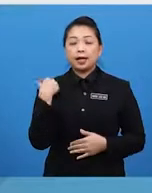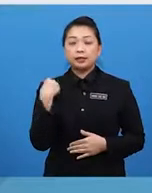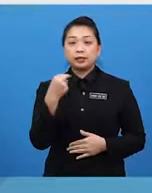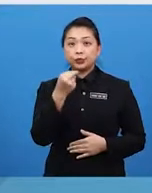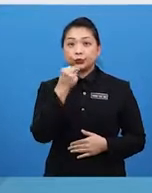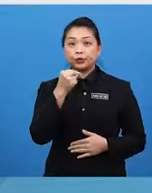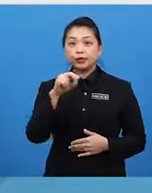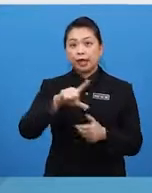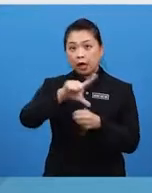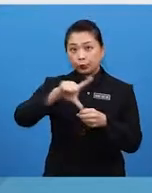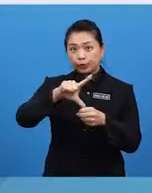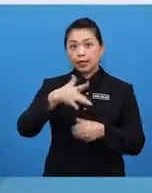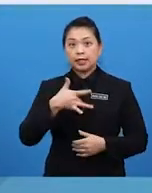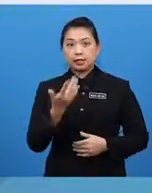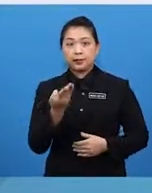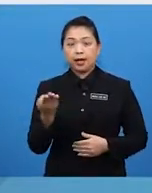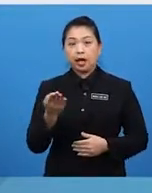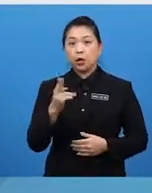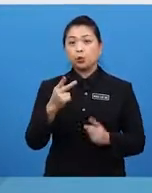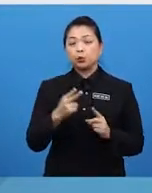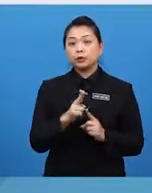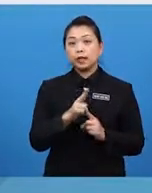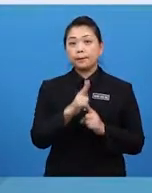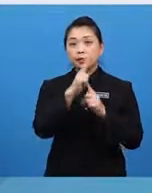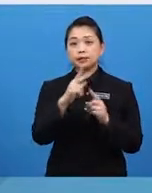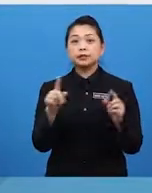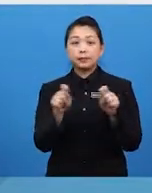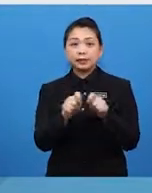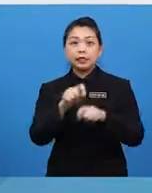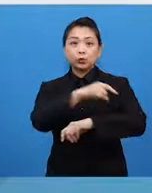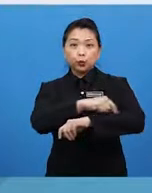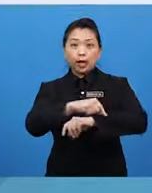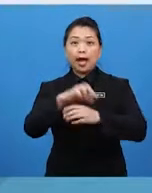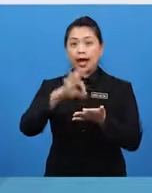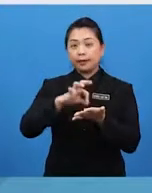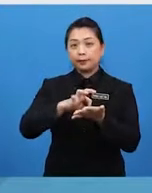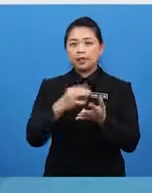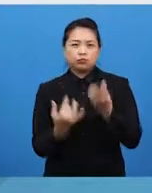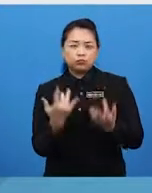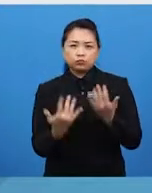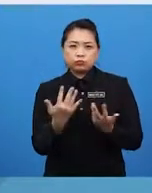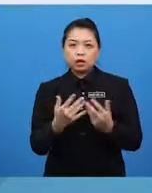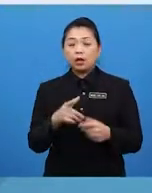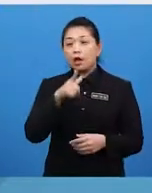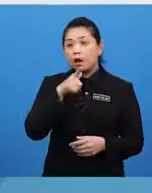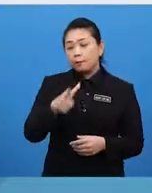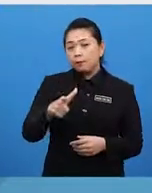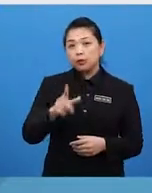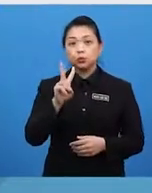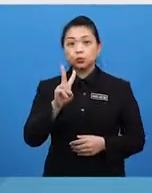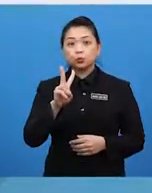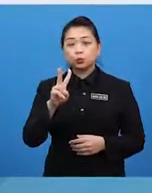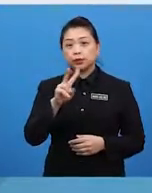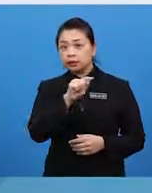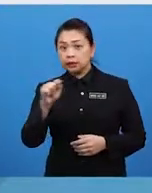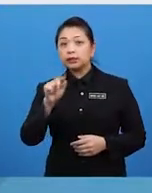utama seperti tulang ayam yang dilindungi dalam tempoh masa yang lama yaitu dua hingga